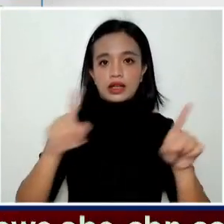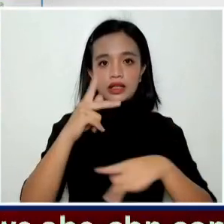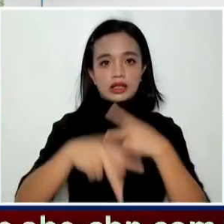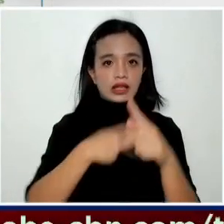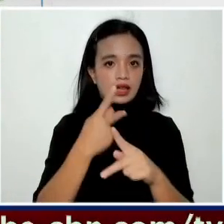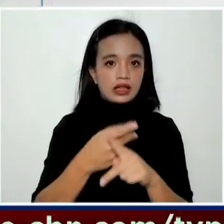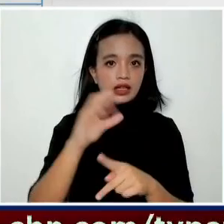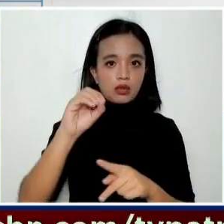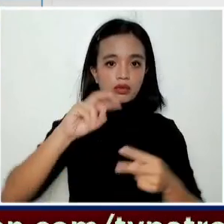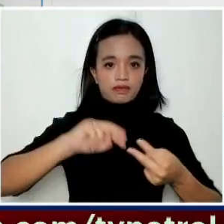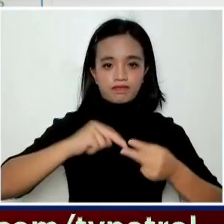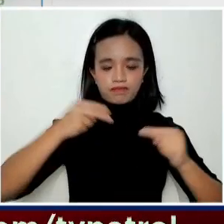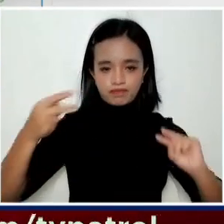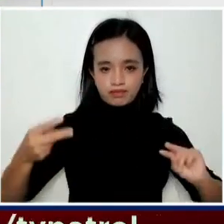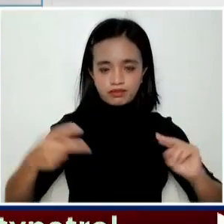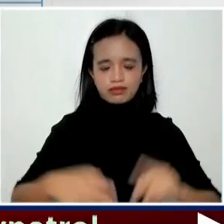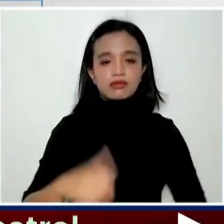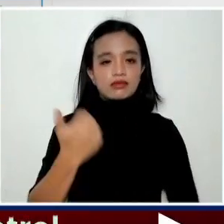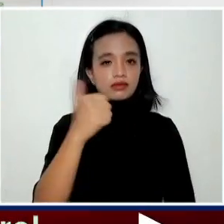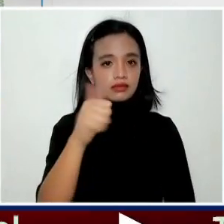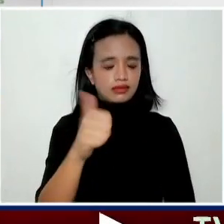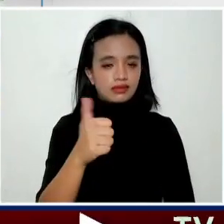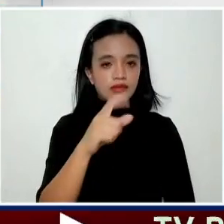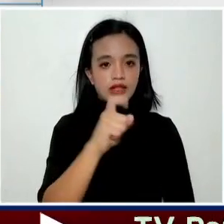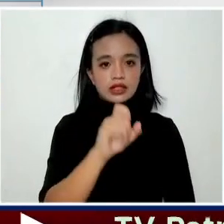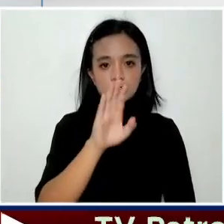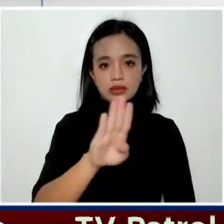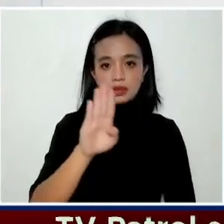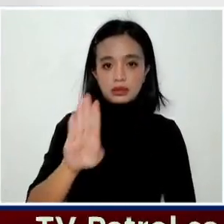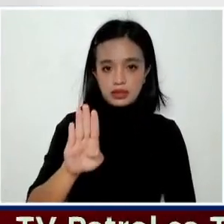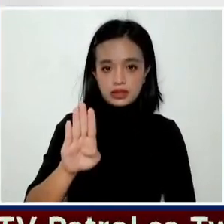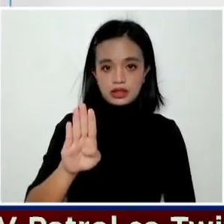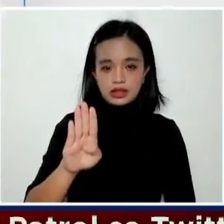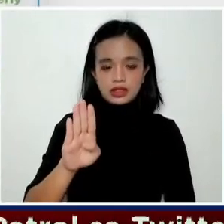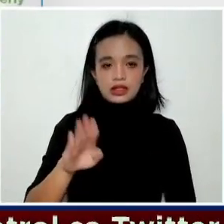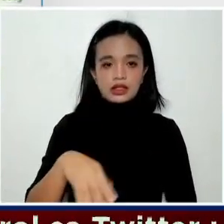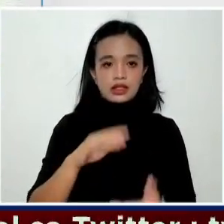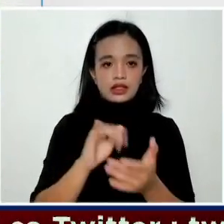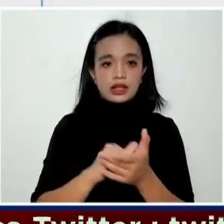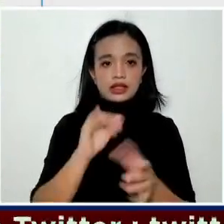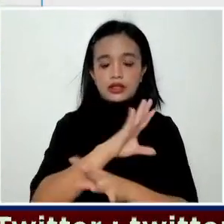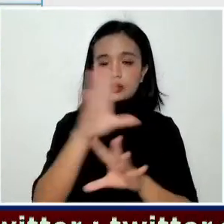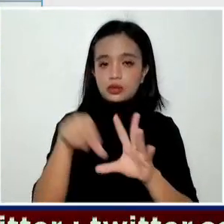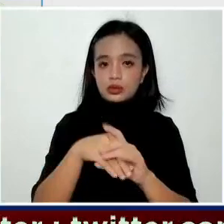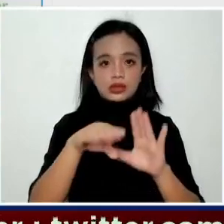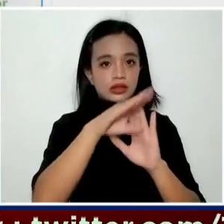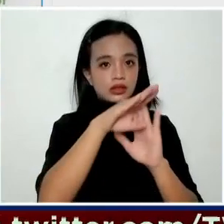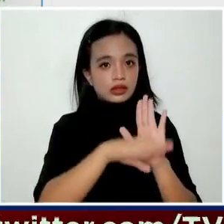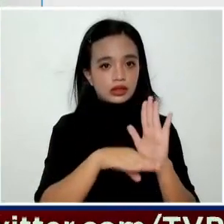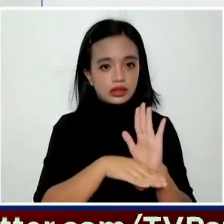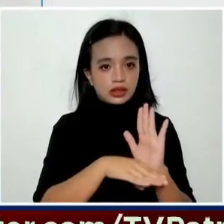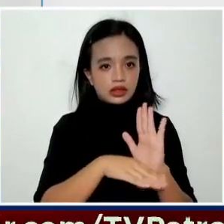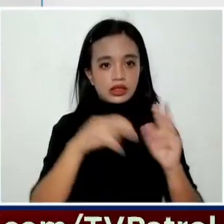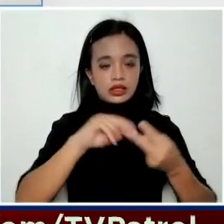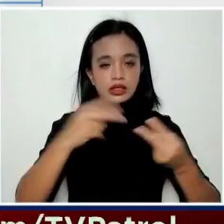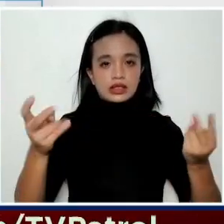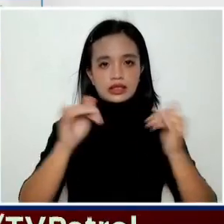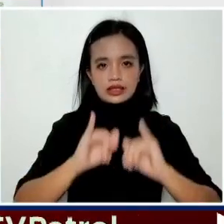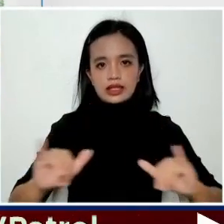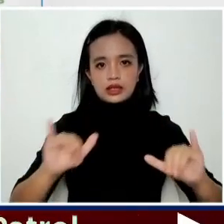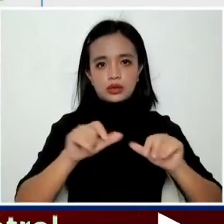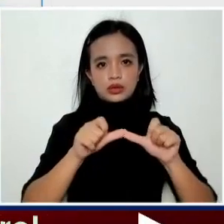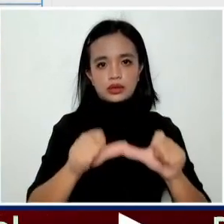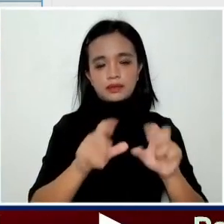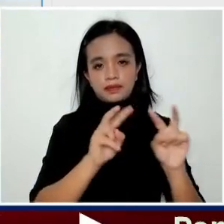interest at 10 kaso ng XBB.2.3 na isinama sa listahan ng variant under monitoring ng World